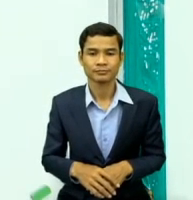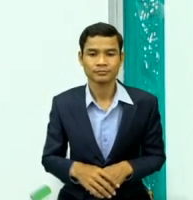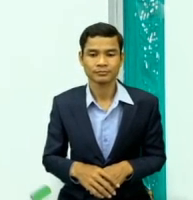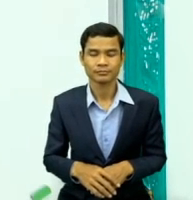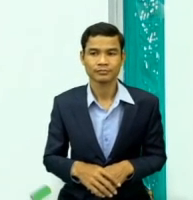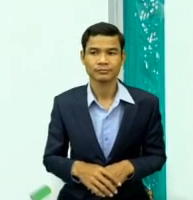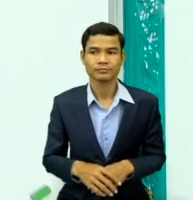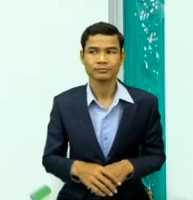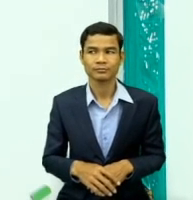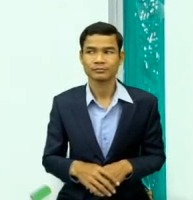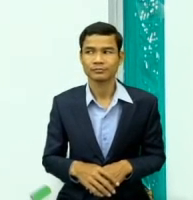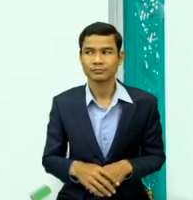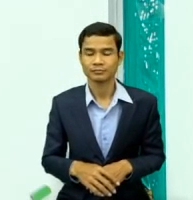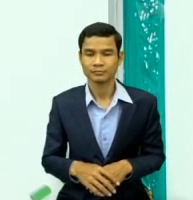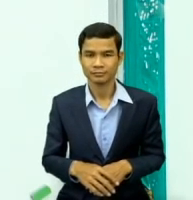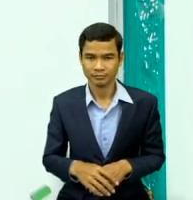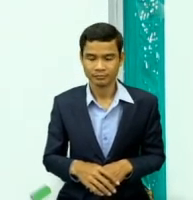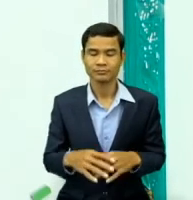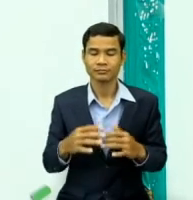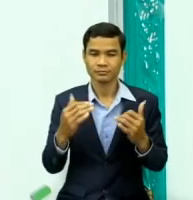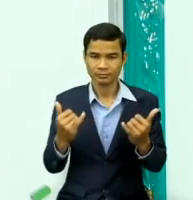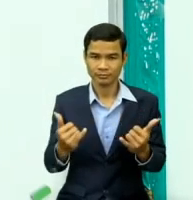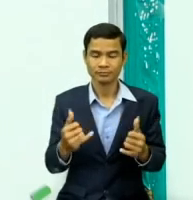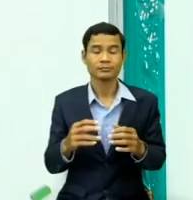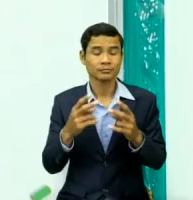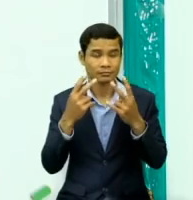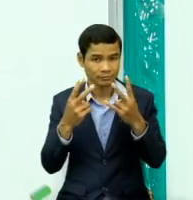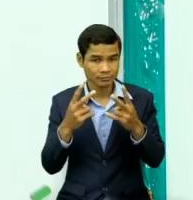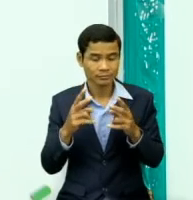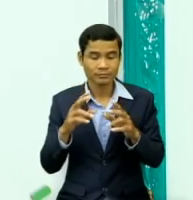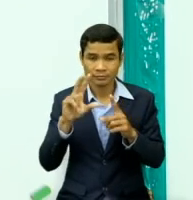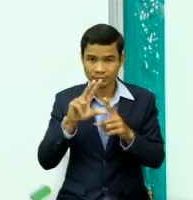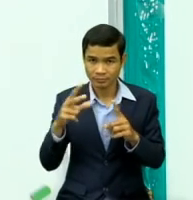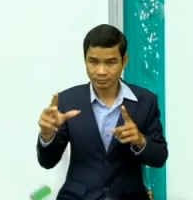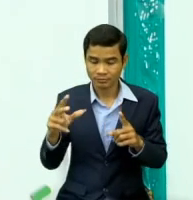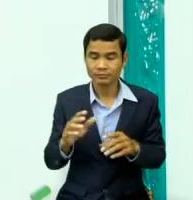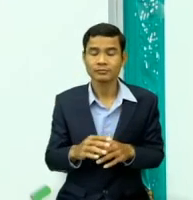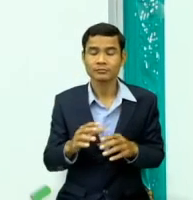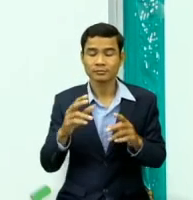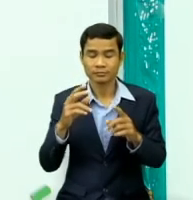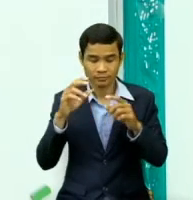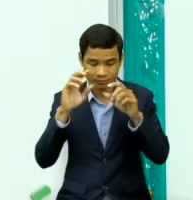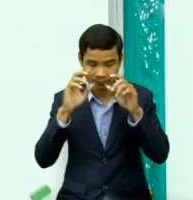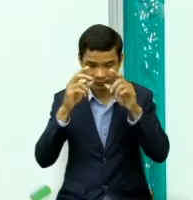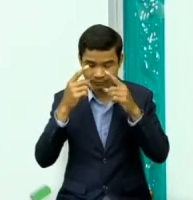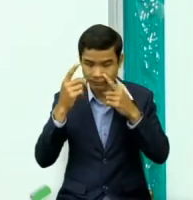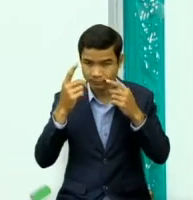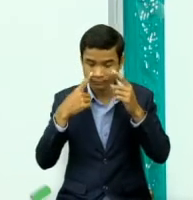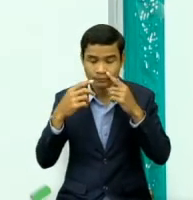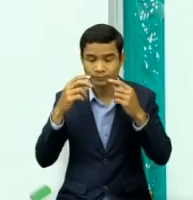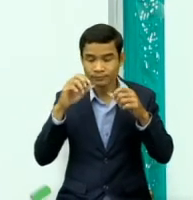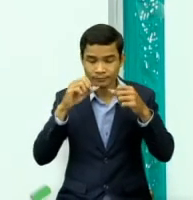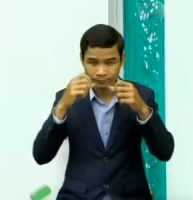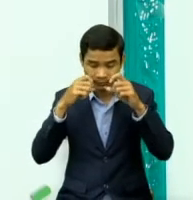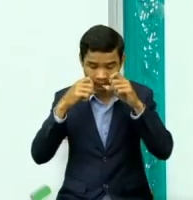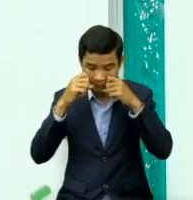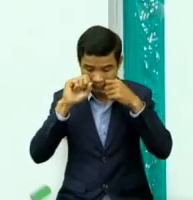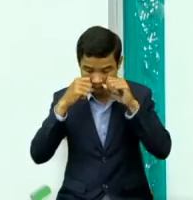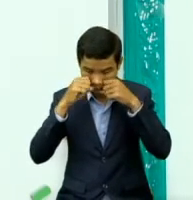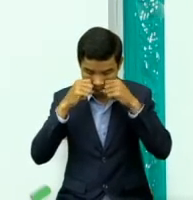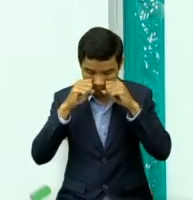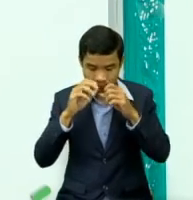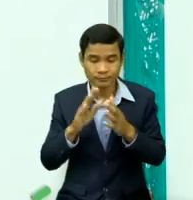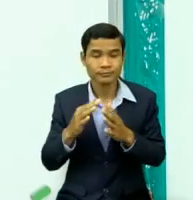trà tại là nít con cóm tiếng to chìm mùi nạc rú chìm mùi nạc clear thá chốm ngang à đại dương miên ạ